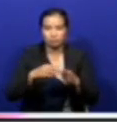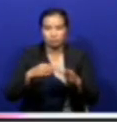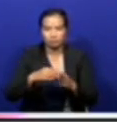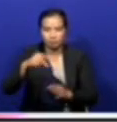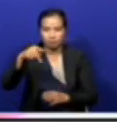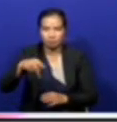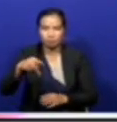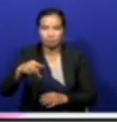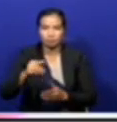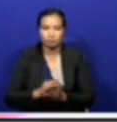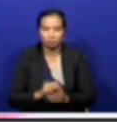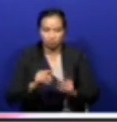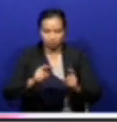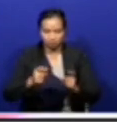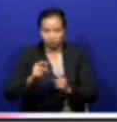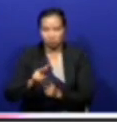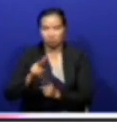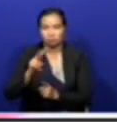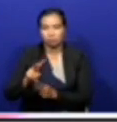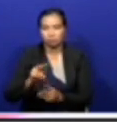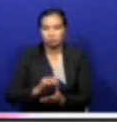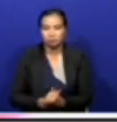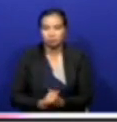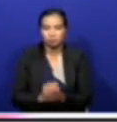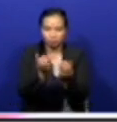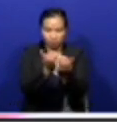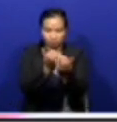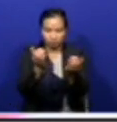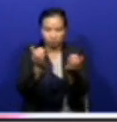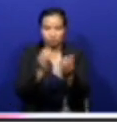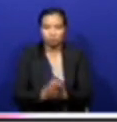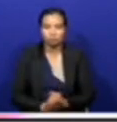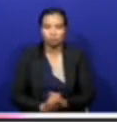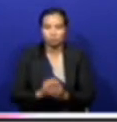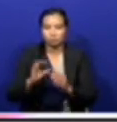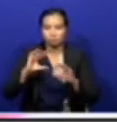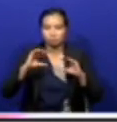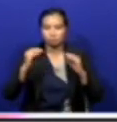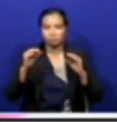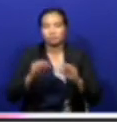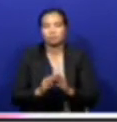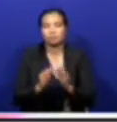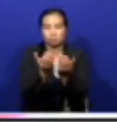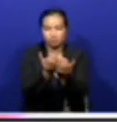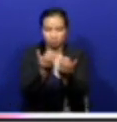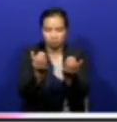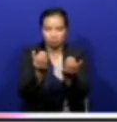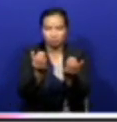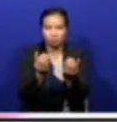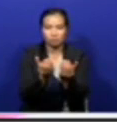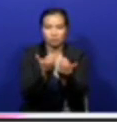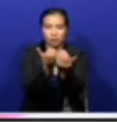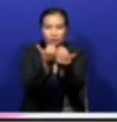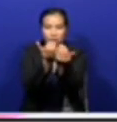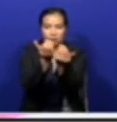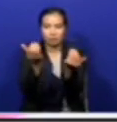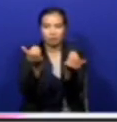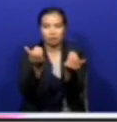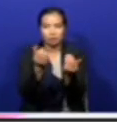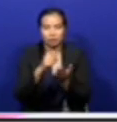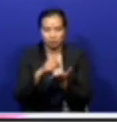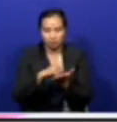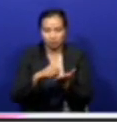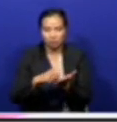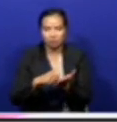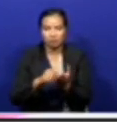2วรรค2ของรัฐธรรมนูญมาตรา270บทเฉพาะการนะครับเขียนไว้อย่างนี้เลย